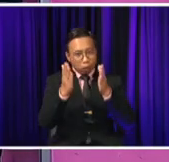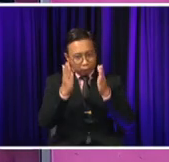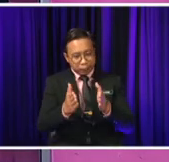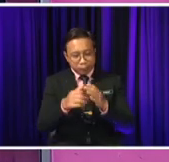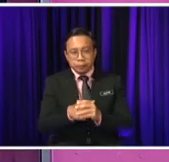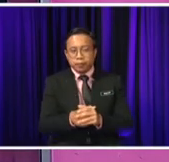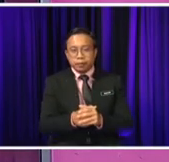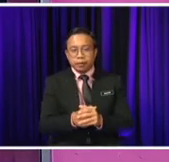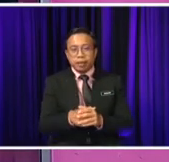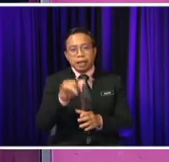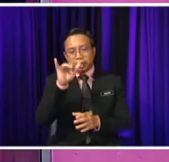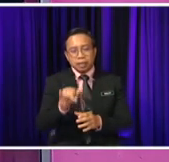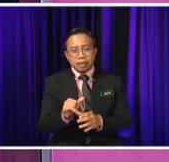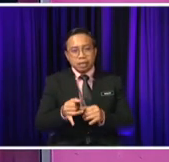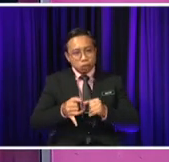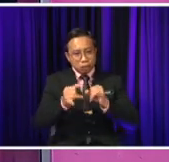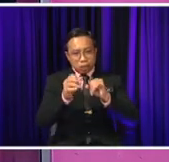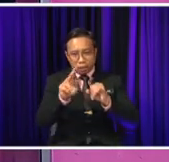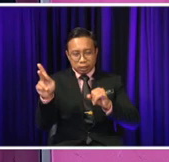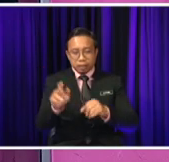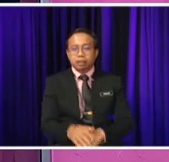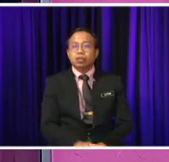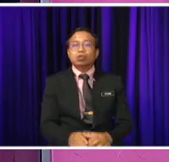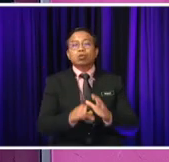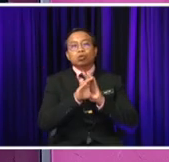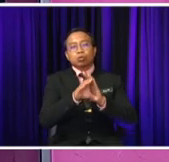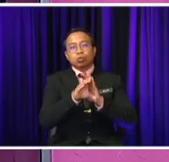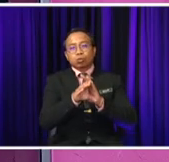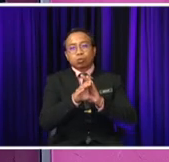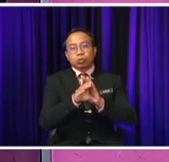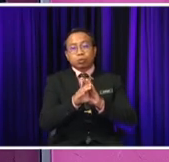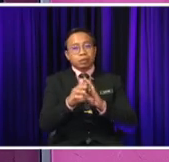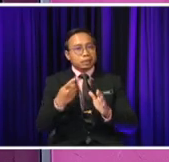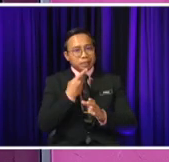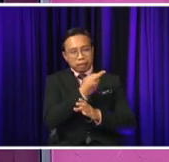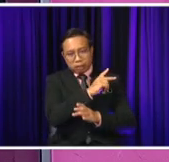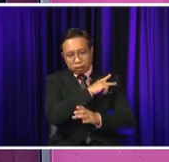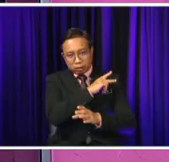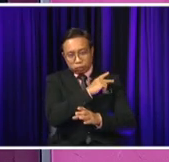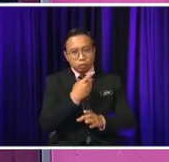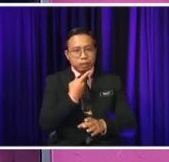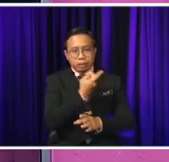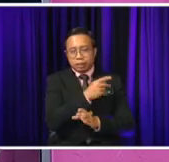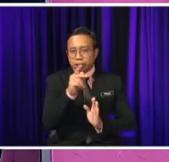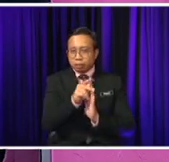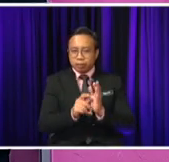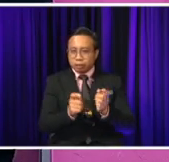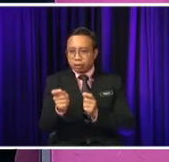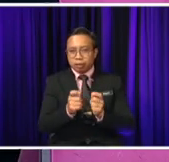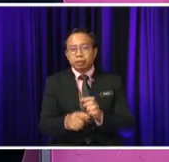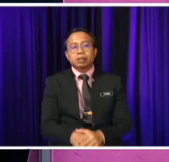pengurus adalah yang menjalankan sebuah contohnya kita sebagai ketua itulah pentabi sebuah organisasi